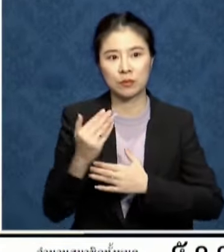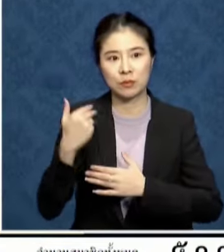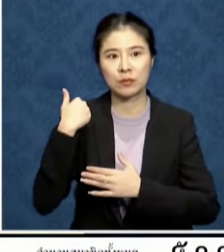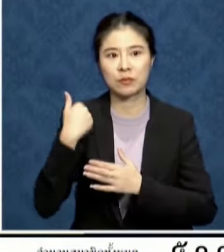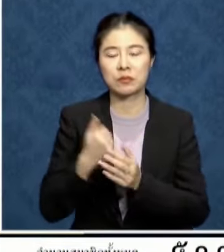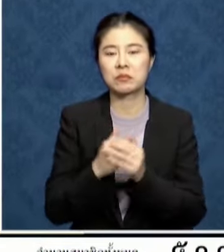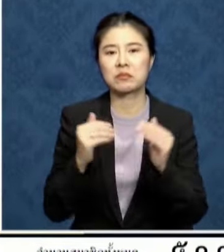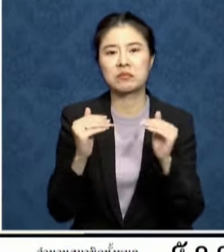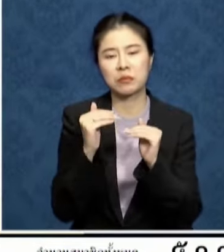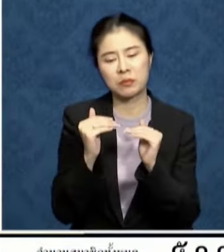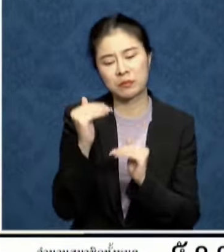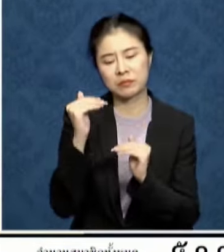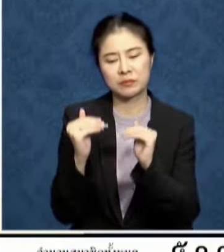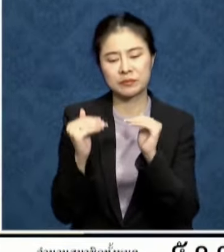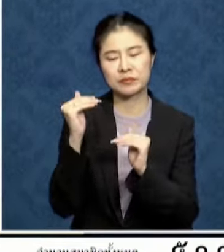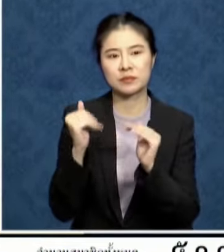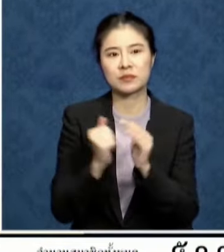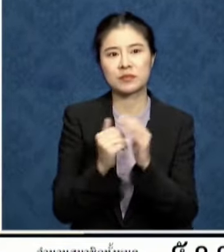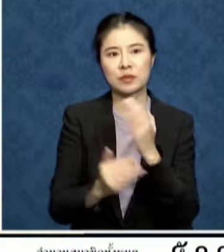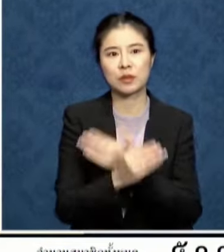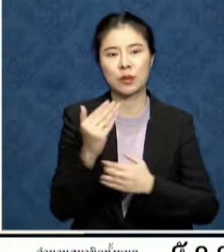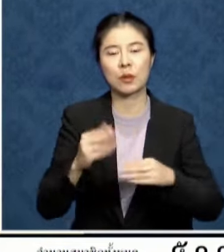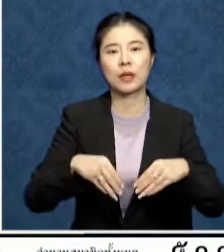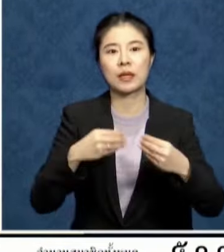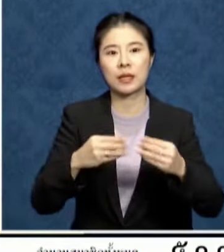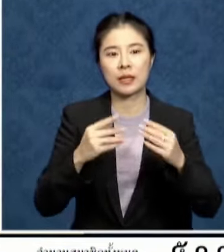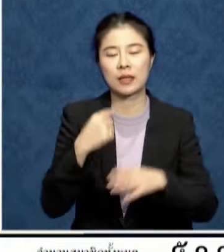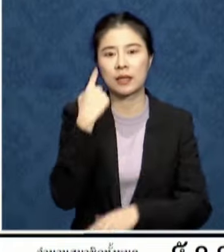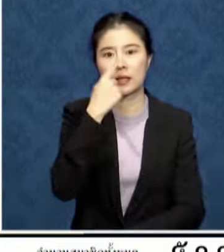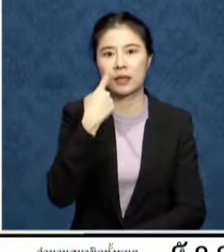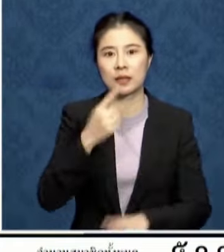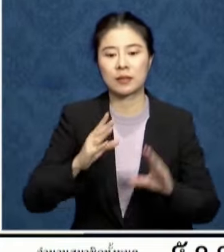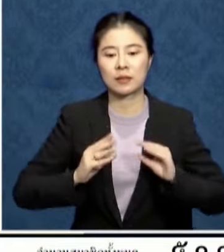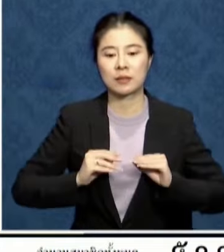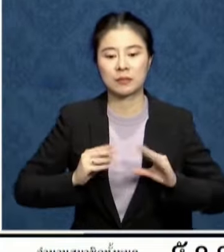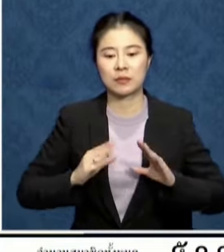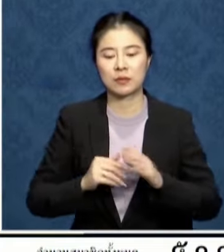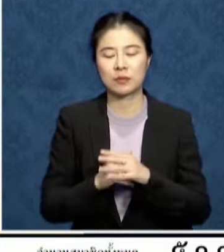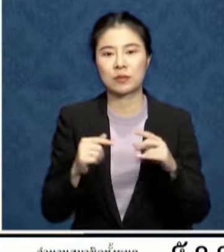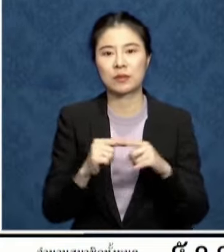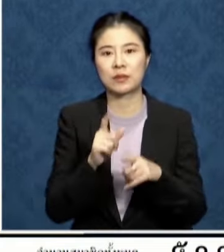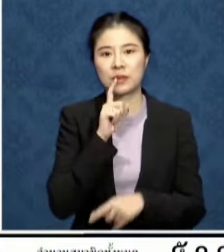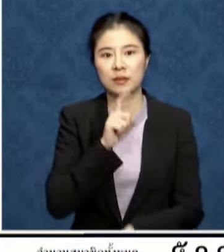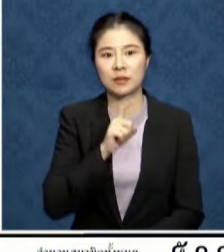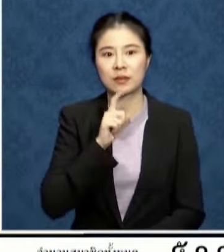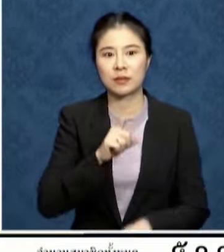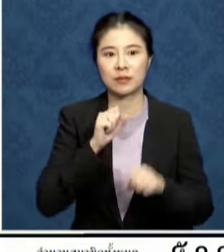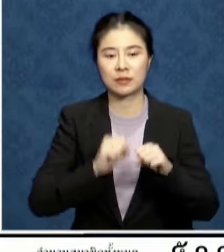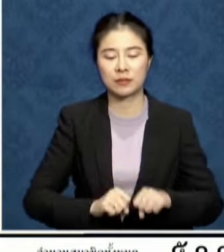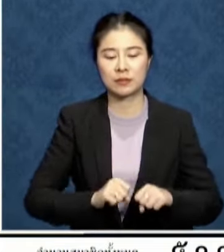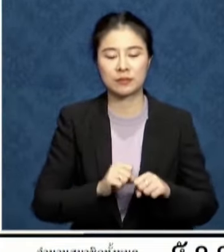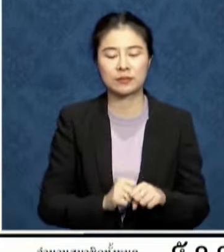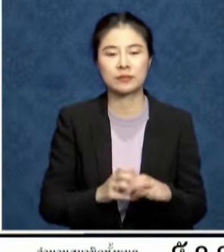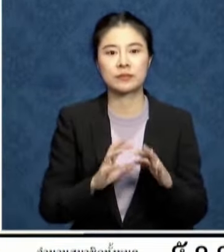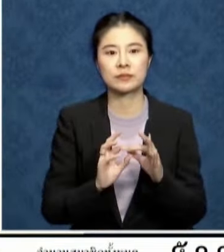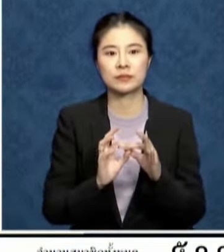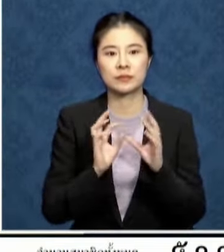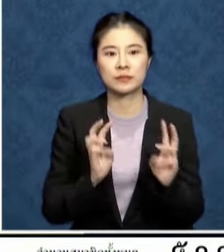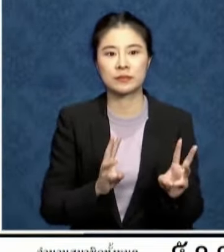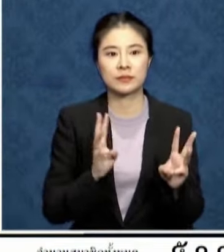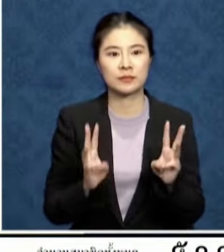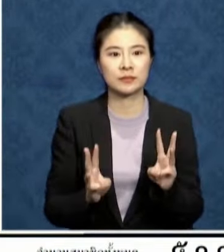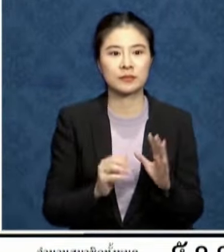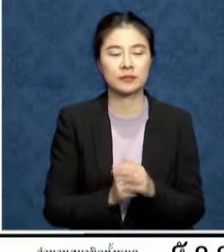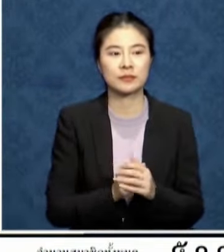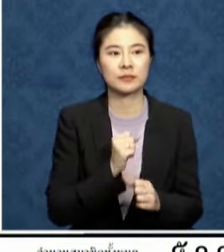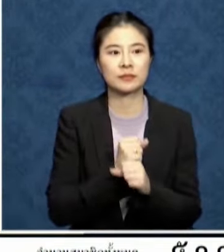รมและไปเปิดช่องครับที่ทำให้ฝ่ายที่ไม่เห็นชอบกับประเด็นที่ถูกถามในประชามตินั้นสามารถเลือกใช้วิธีนอนอยู่บ้าน